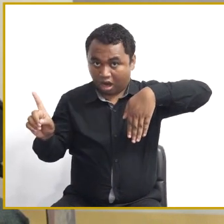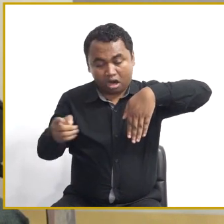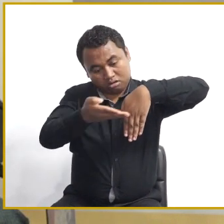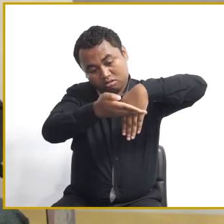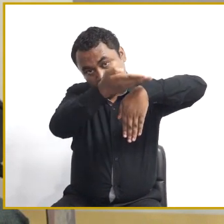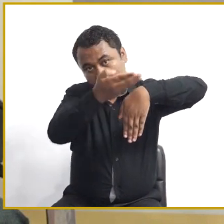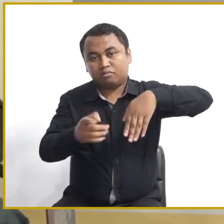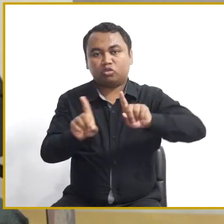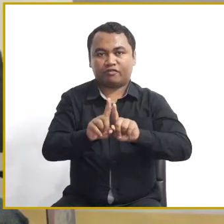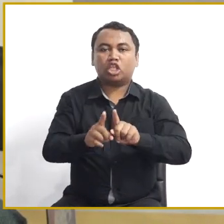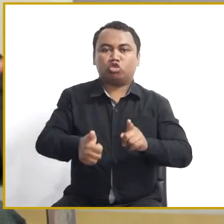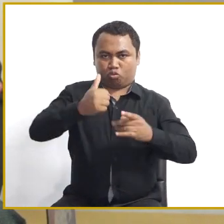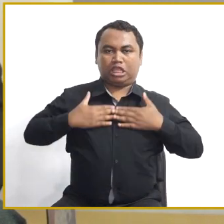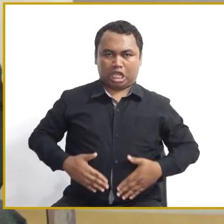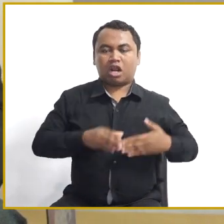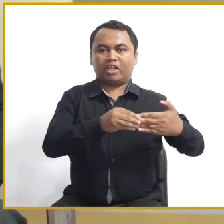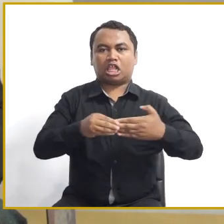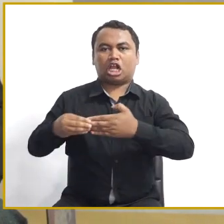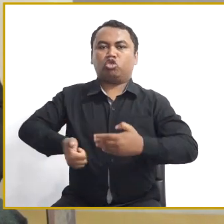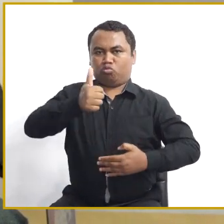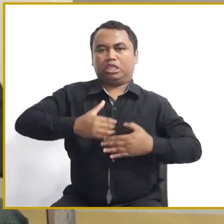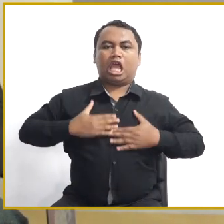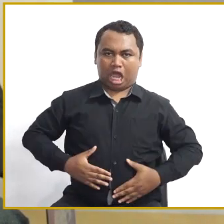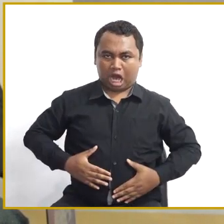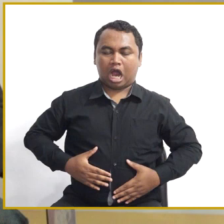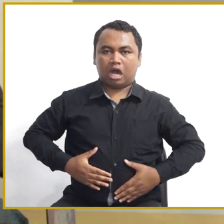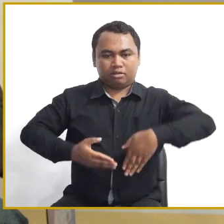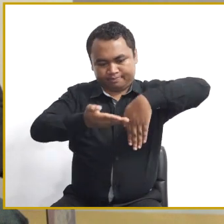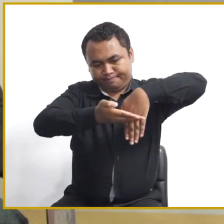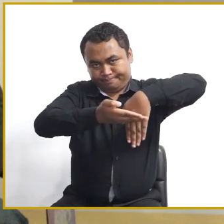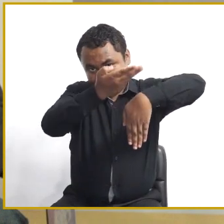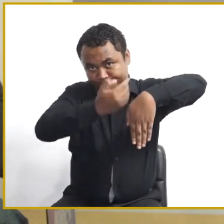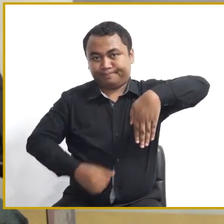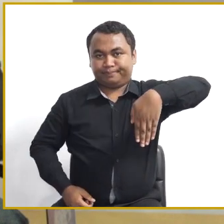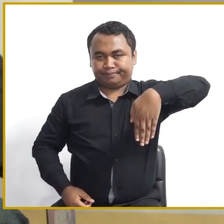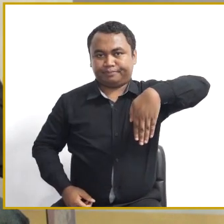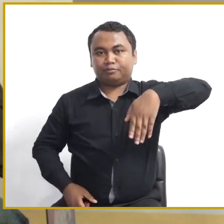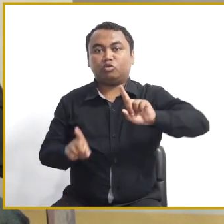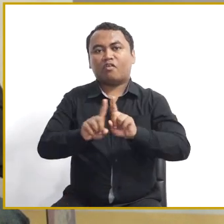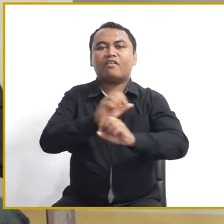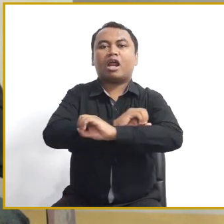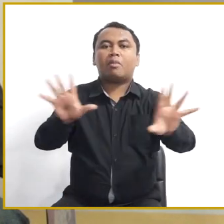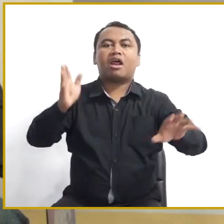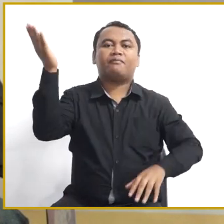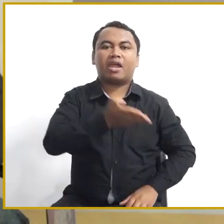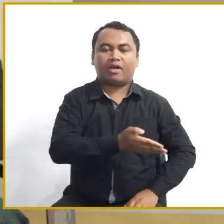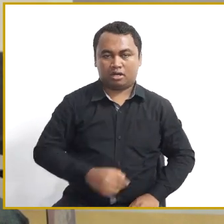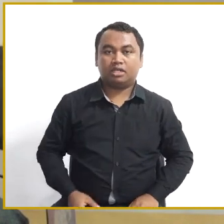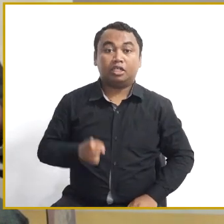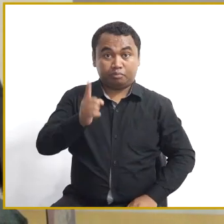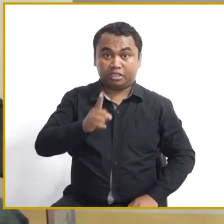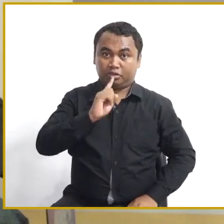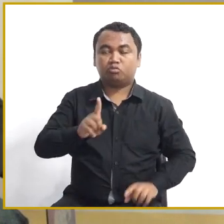fitantanana izy zay zany le décentralisation effective misy aza moa miteny hoe aza atao